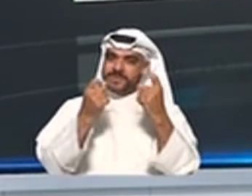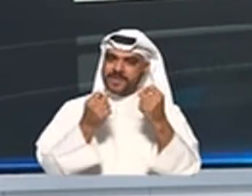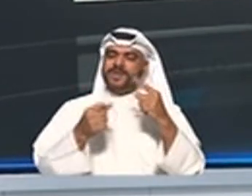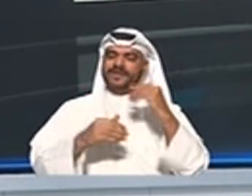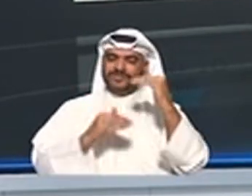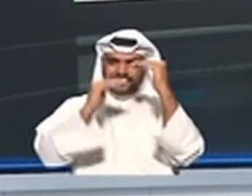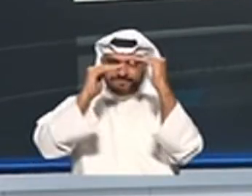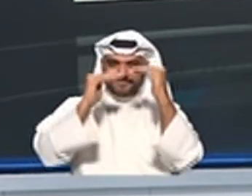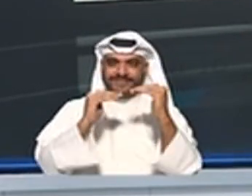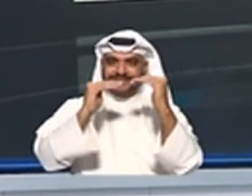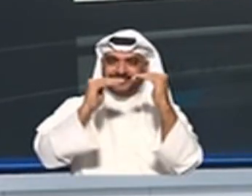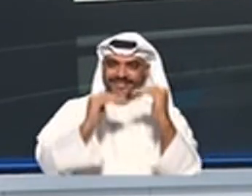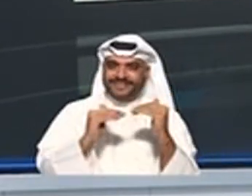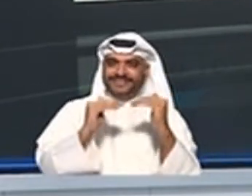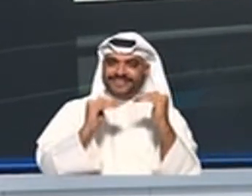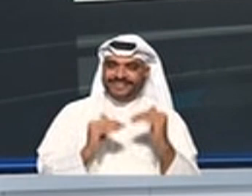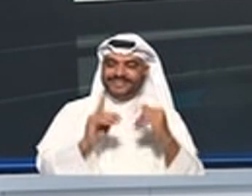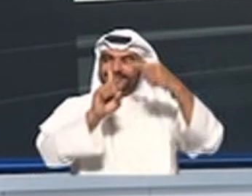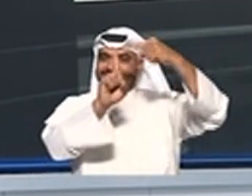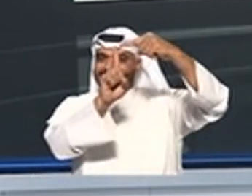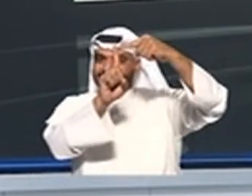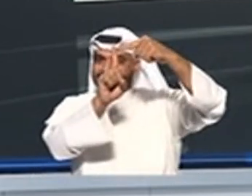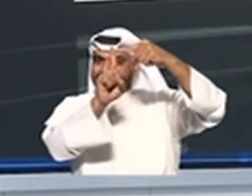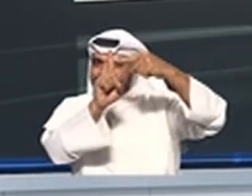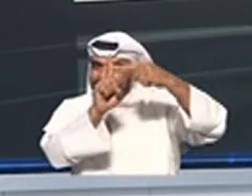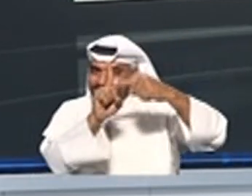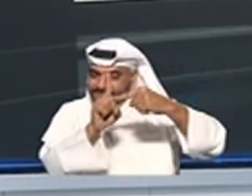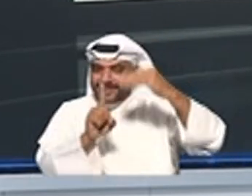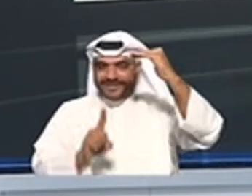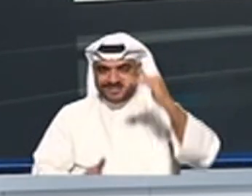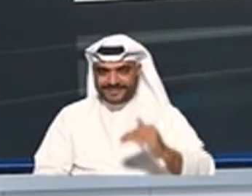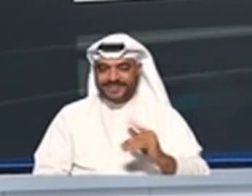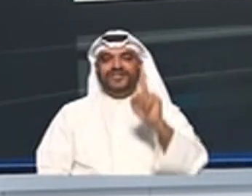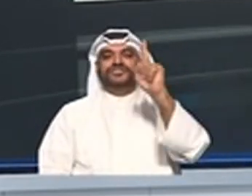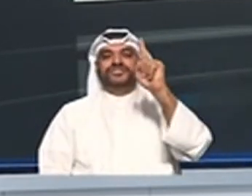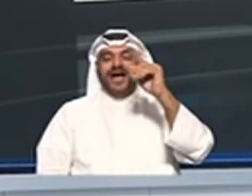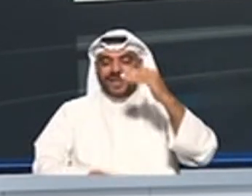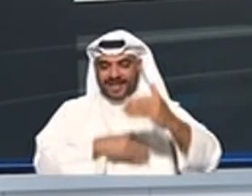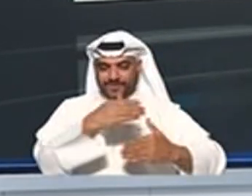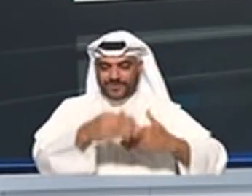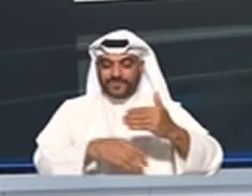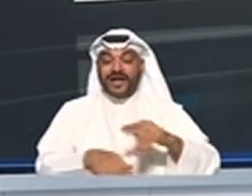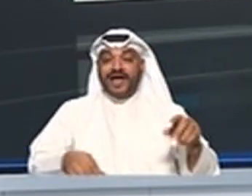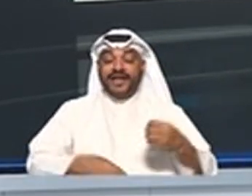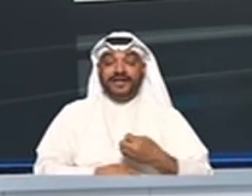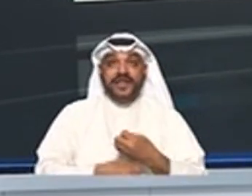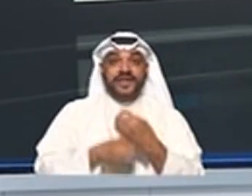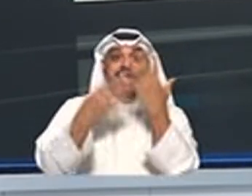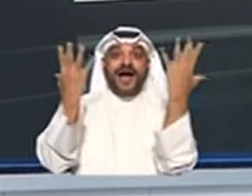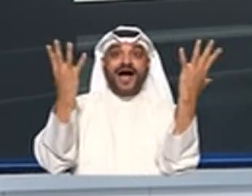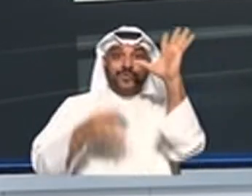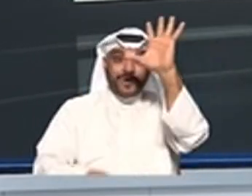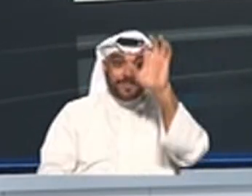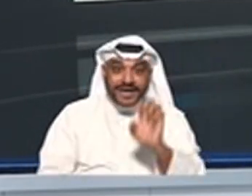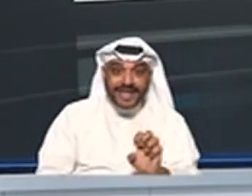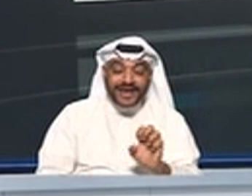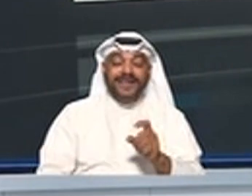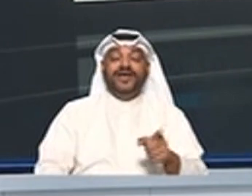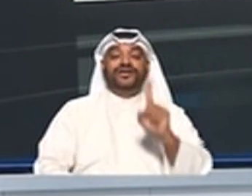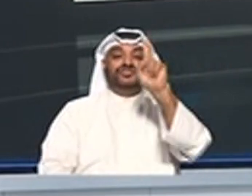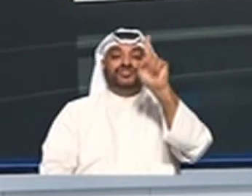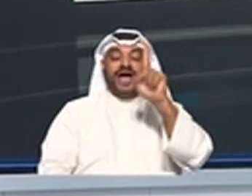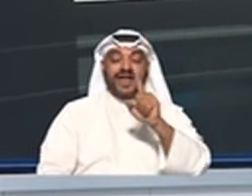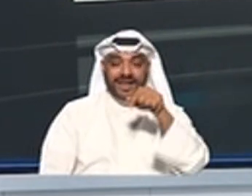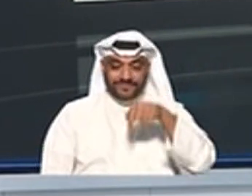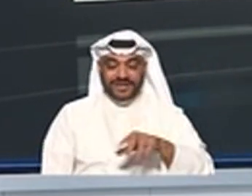أكثر في الفترات المتأخرة من الليل والفجر خلال الأيام القادمة، وكل ماله عدد ساعات النهار ينقص بمقدار دقيقة، والاعتدال